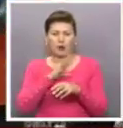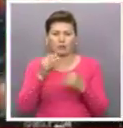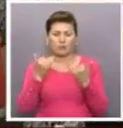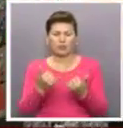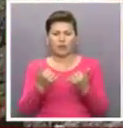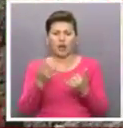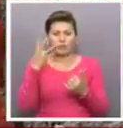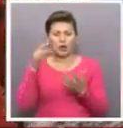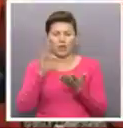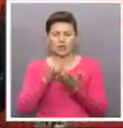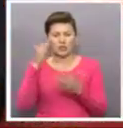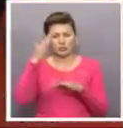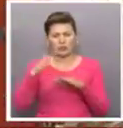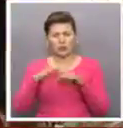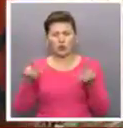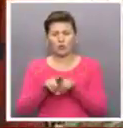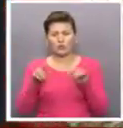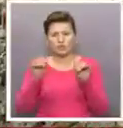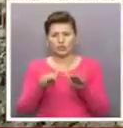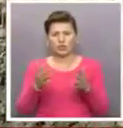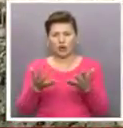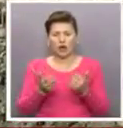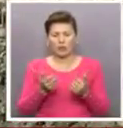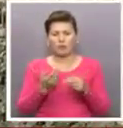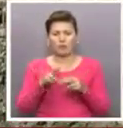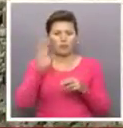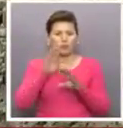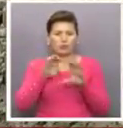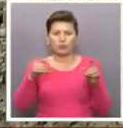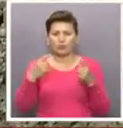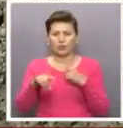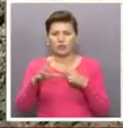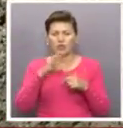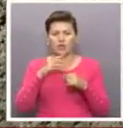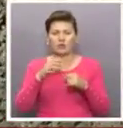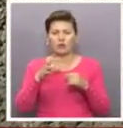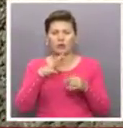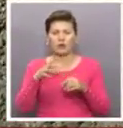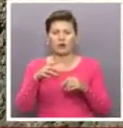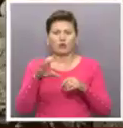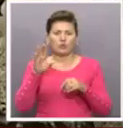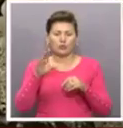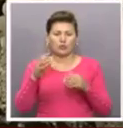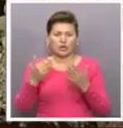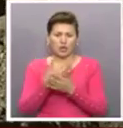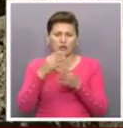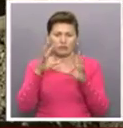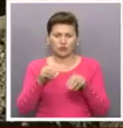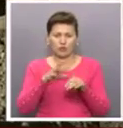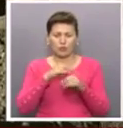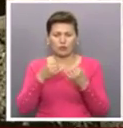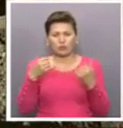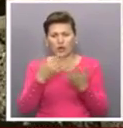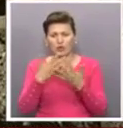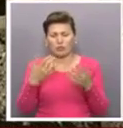биыл Алматы қаласы әкімдігінде осындай шешім қабылданған. Су құбырларынан бөлек қысым өлшегіштер мен ұңғымалар да жаңартылады. Жөндеу